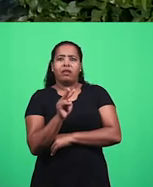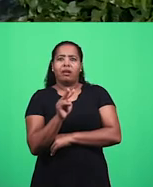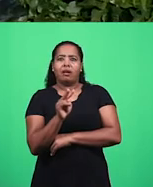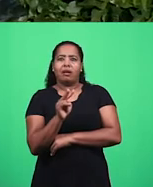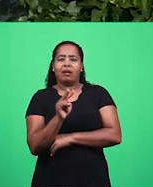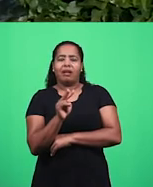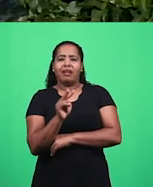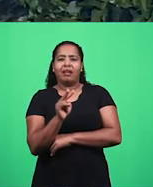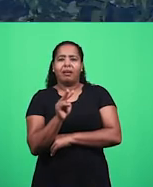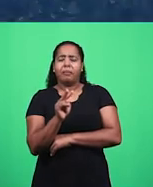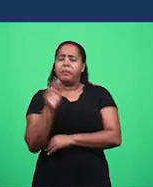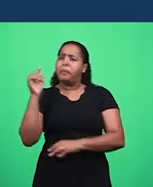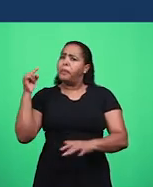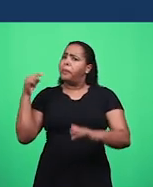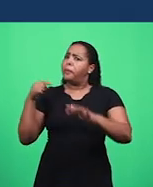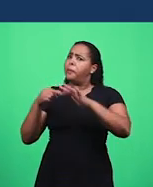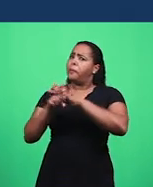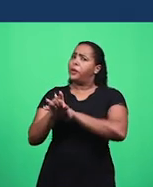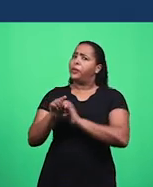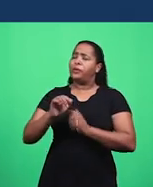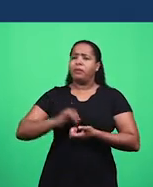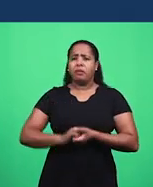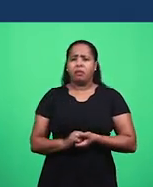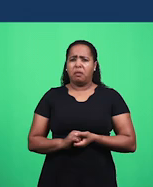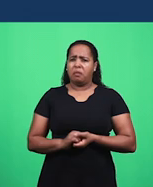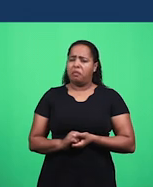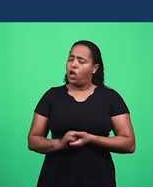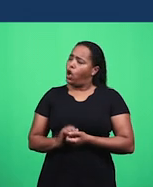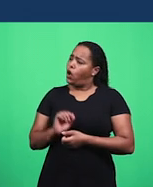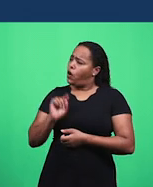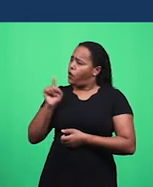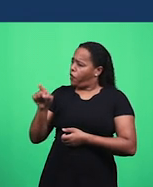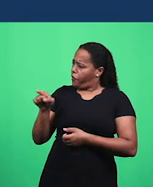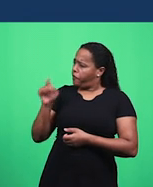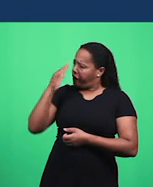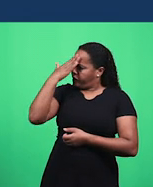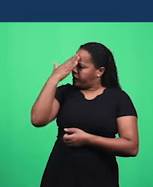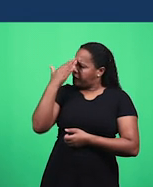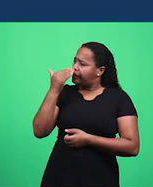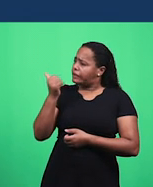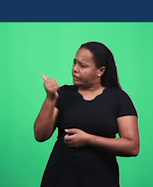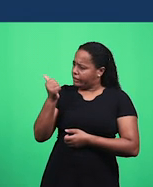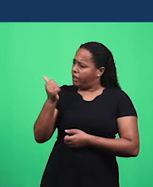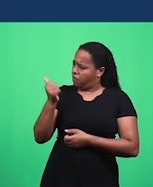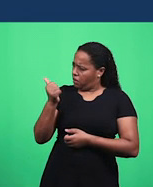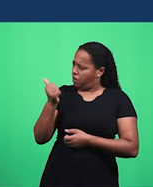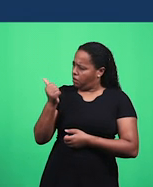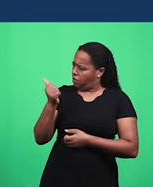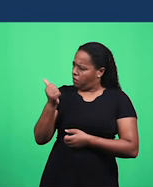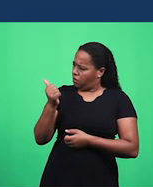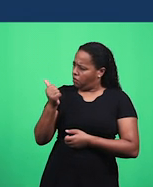обратилась к нему и спрашивает у него: «Ты